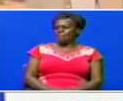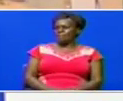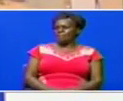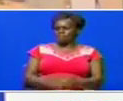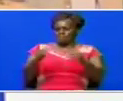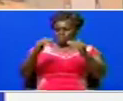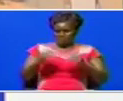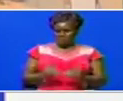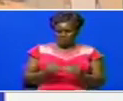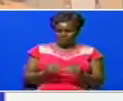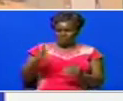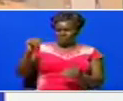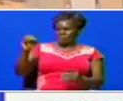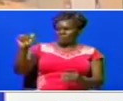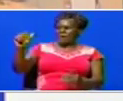Next is Mandera,